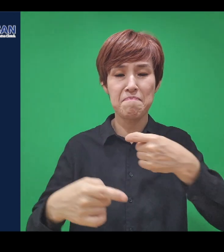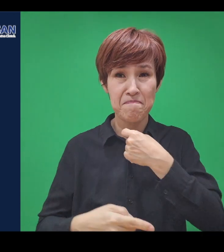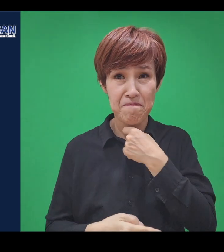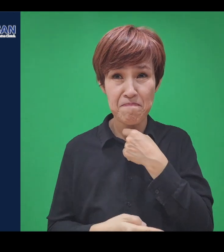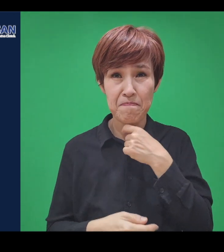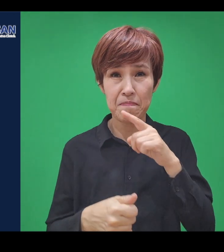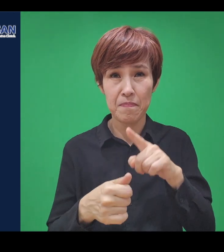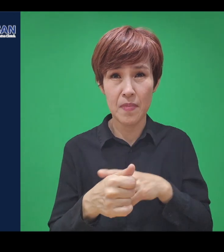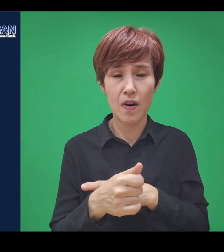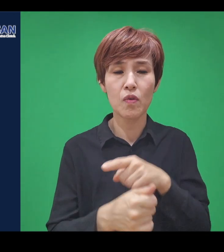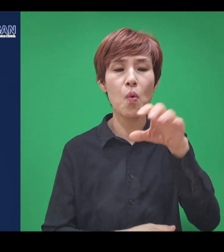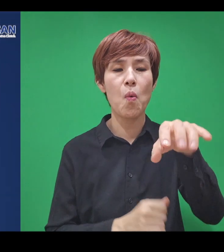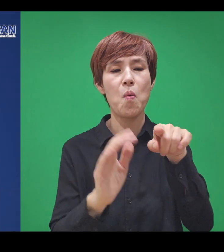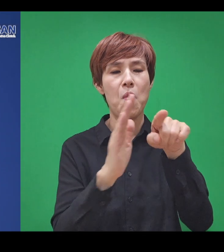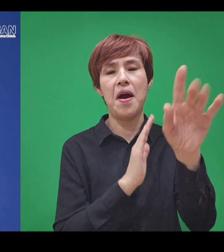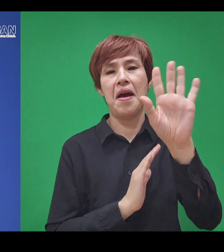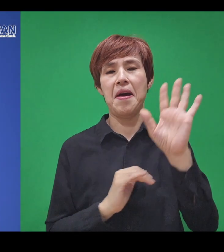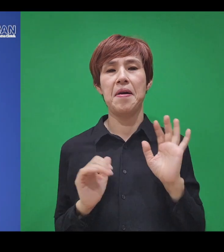들어가지 아니하더라.